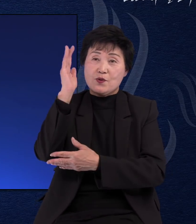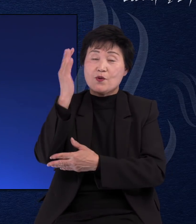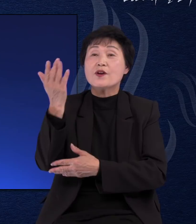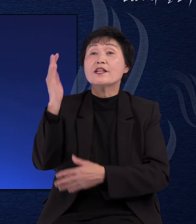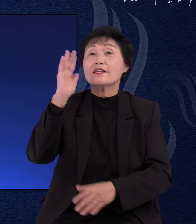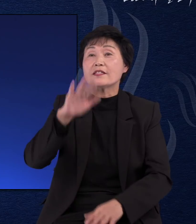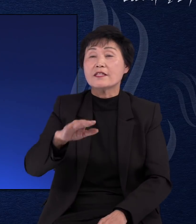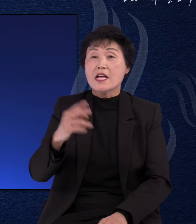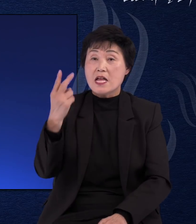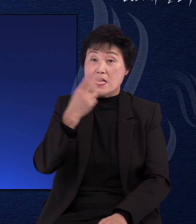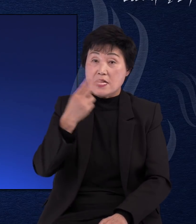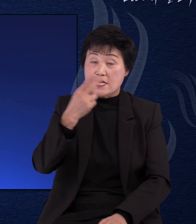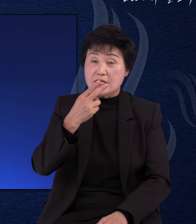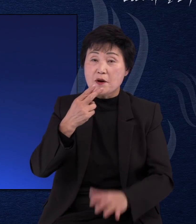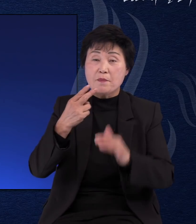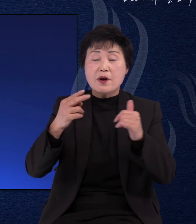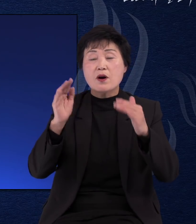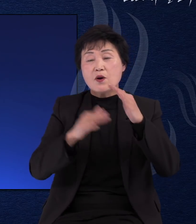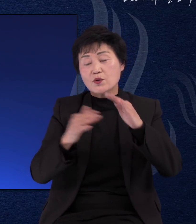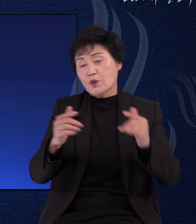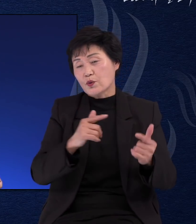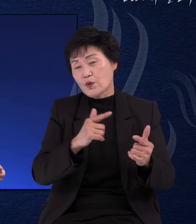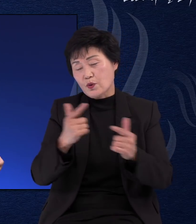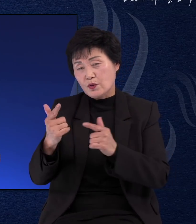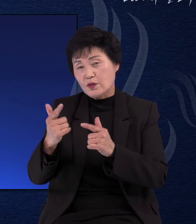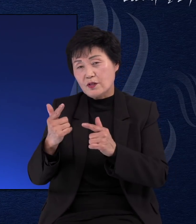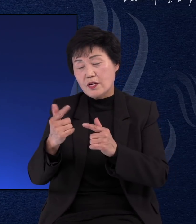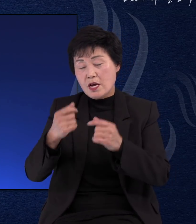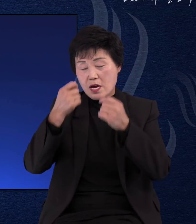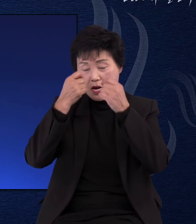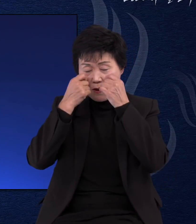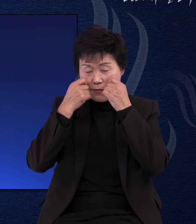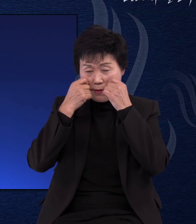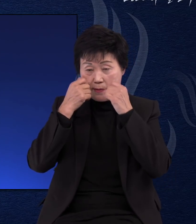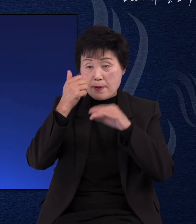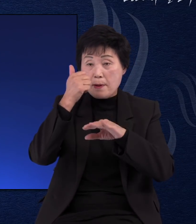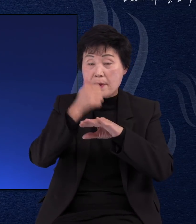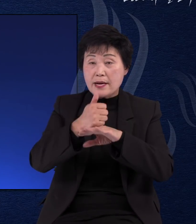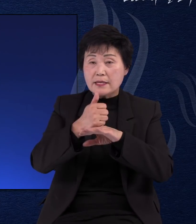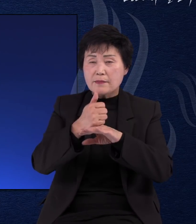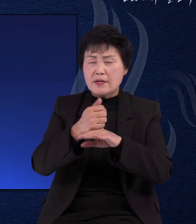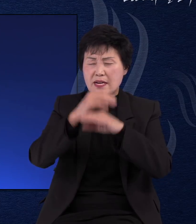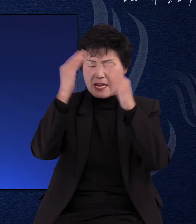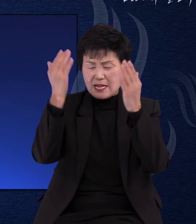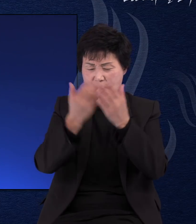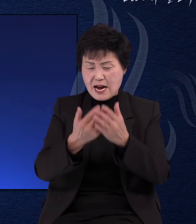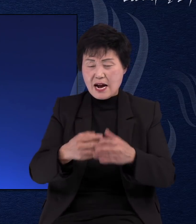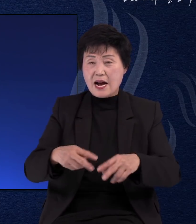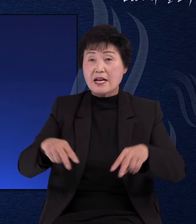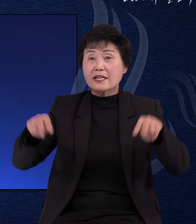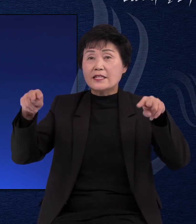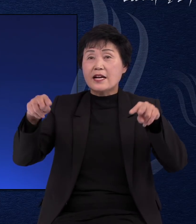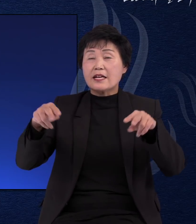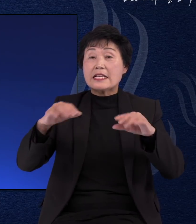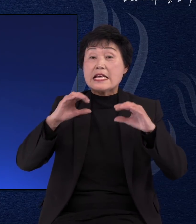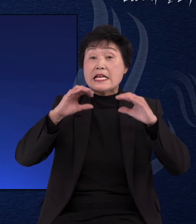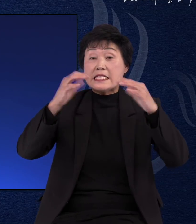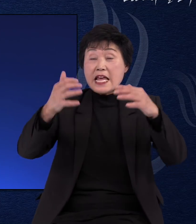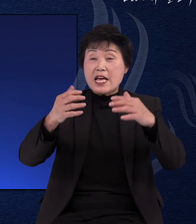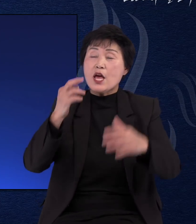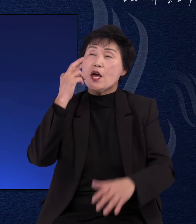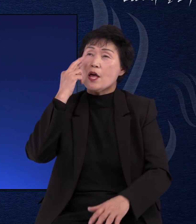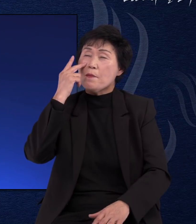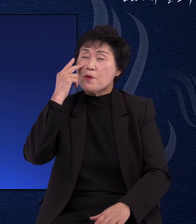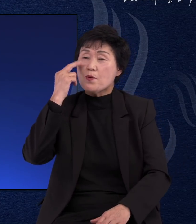성도가 눈물을 흘리면서 주먹을 불끈 쥐고 마지막에 전부 일어나서 세계와 미국과